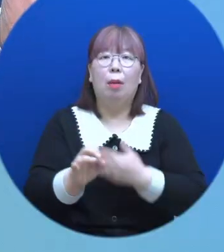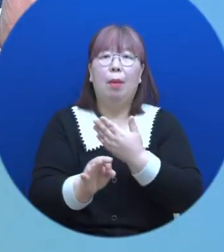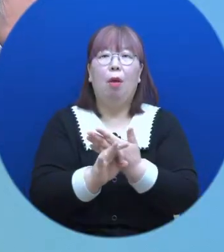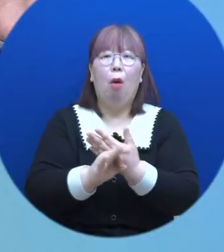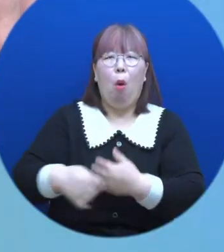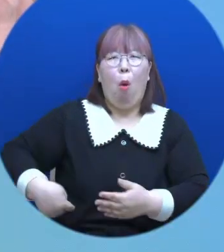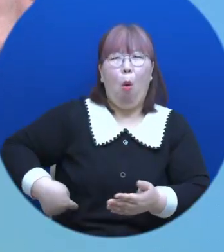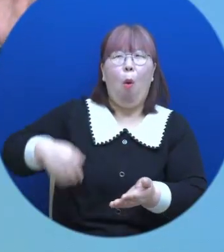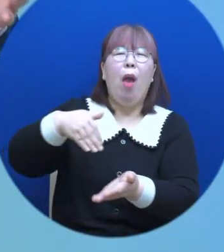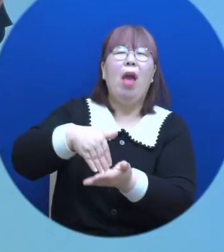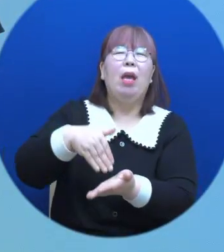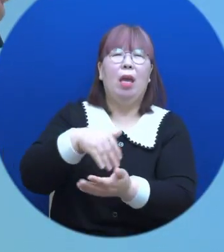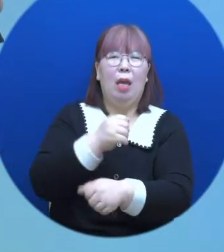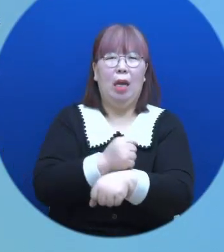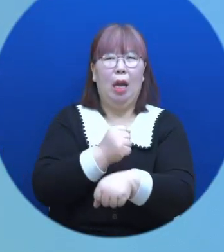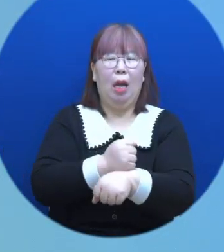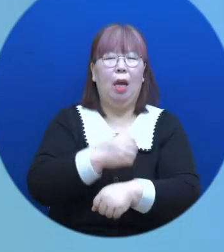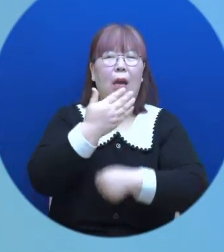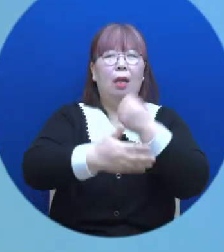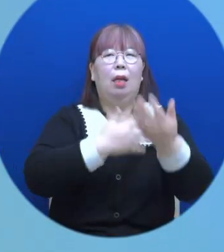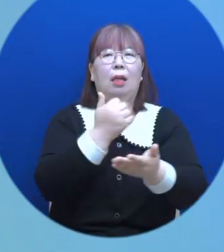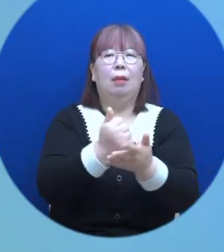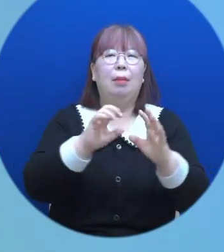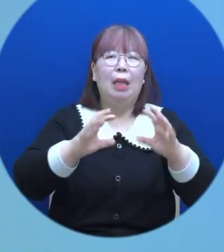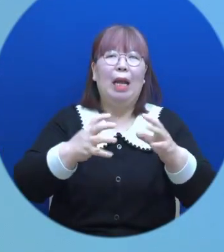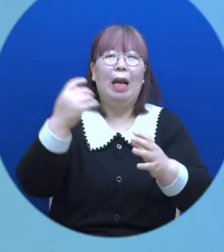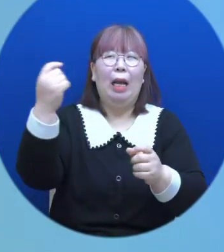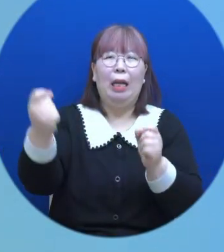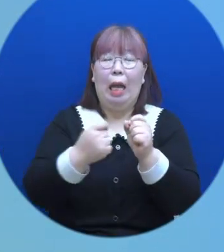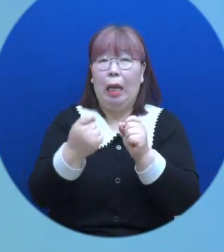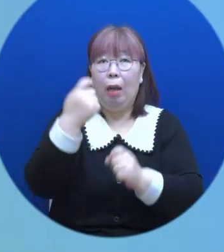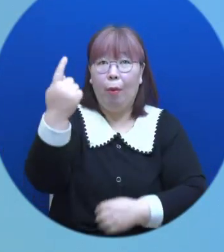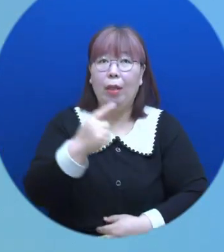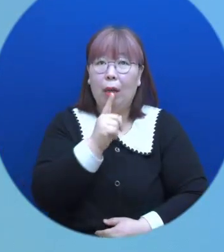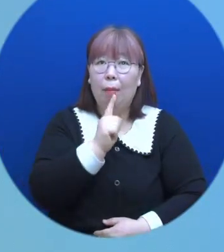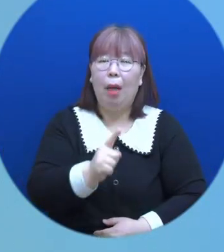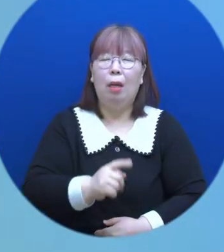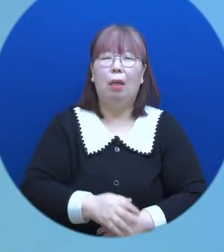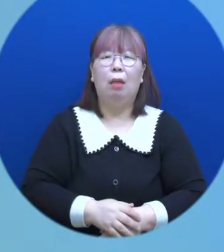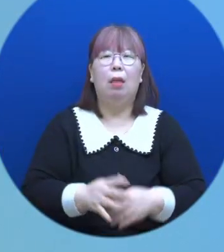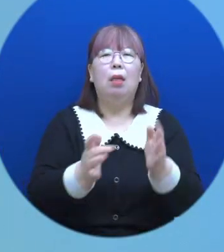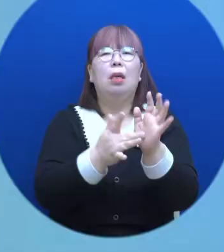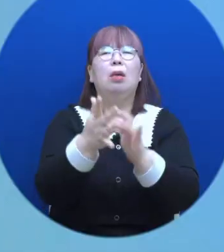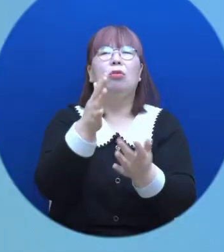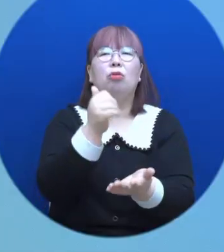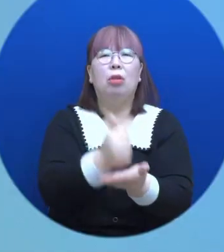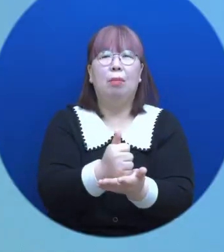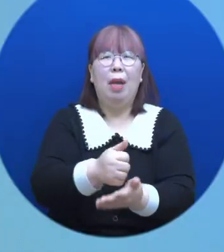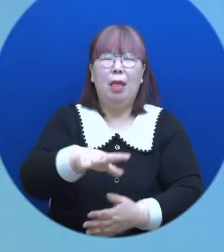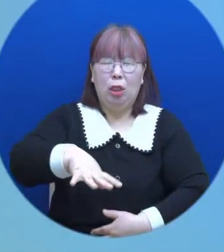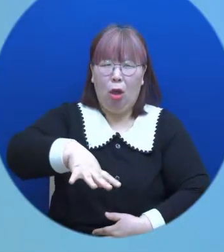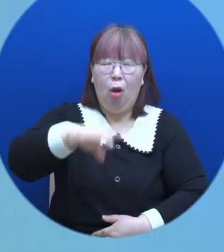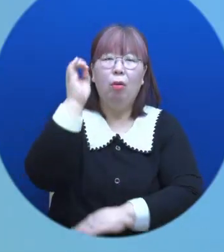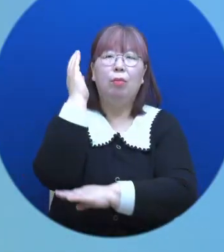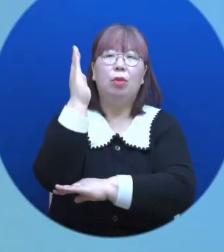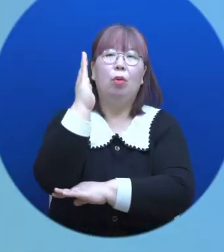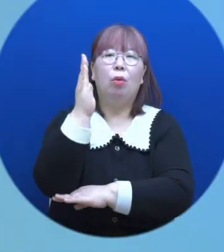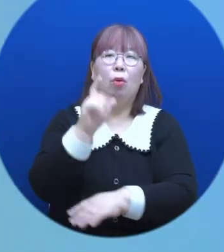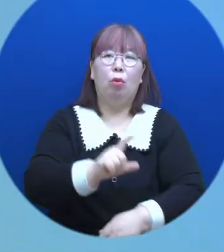회개해라. 천국이 가까웠느니라. 무슨 말? 예수님의 첫 설교